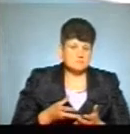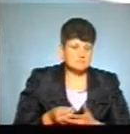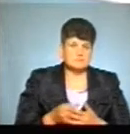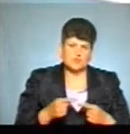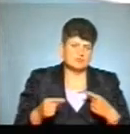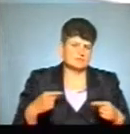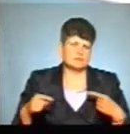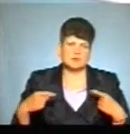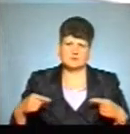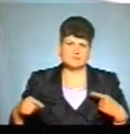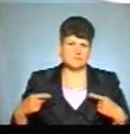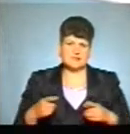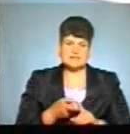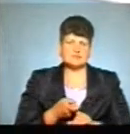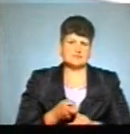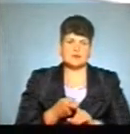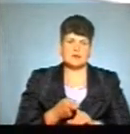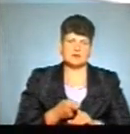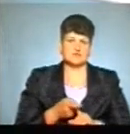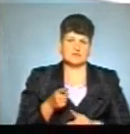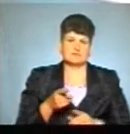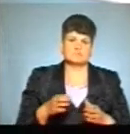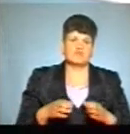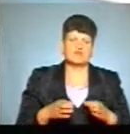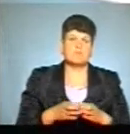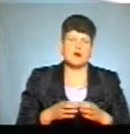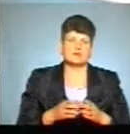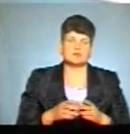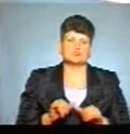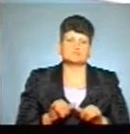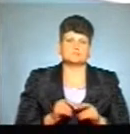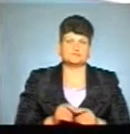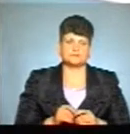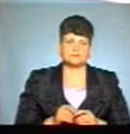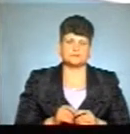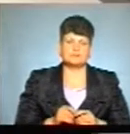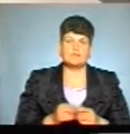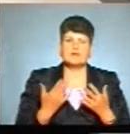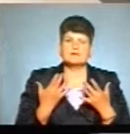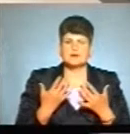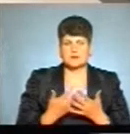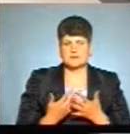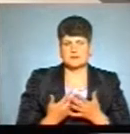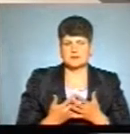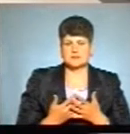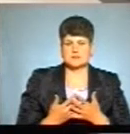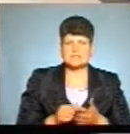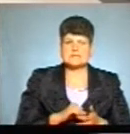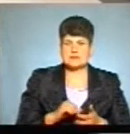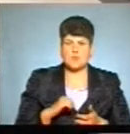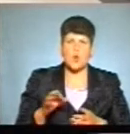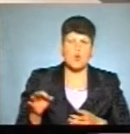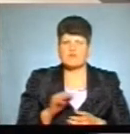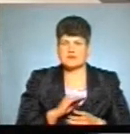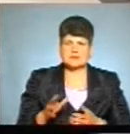Це вже в залежності від тої політичної партії, від якої йде цей кандидат. От скільки обходиться саме офіційно